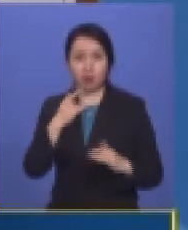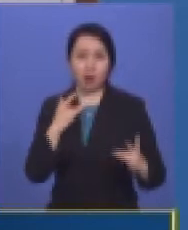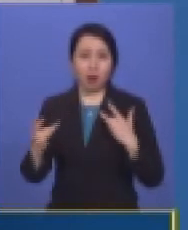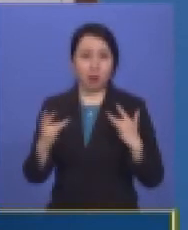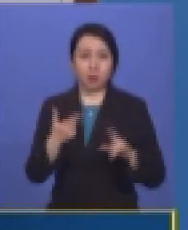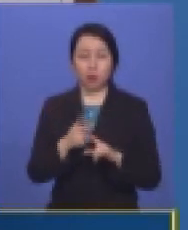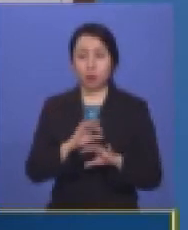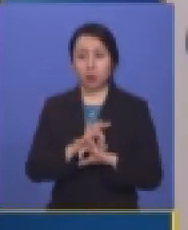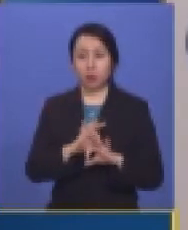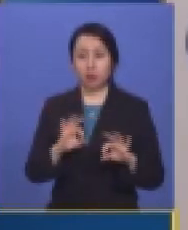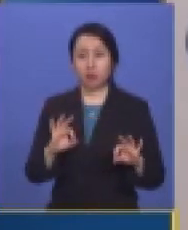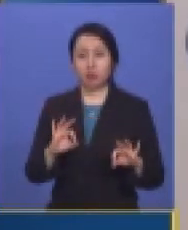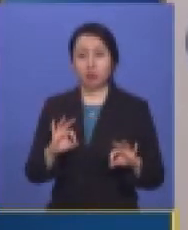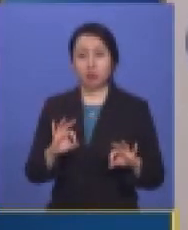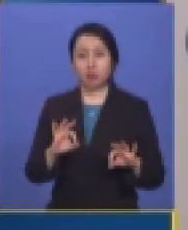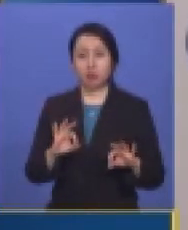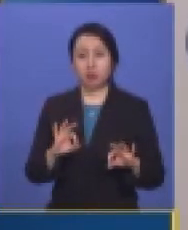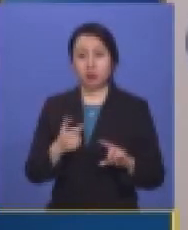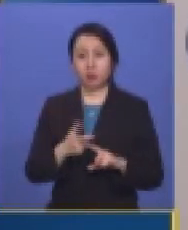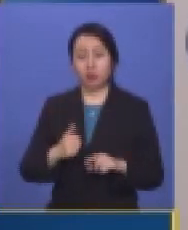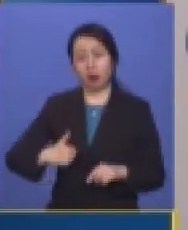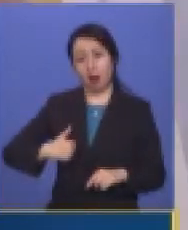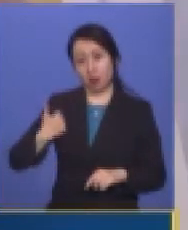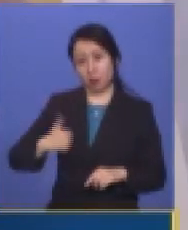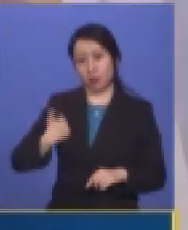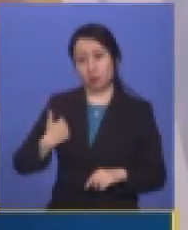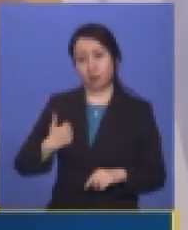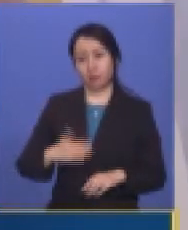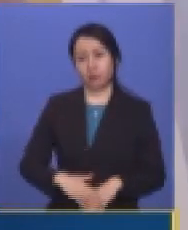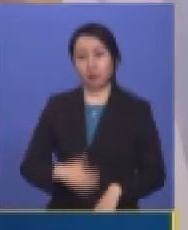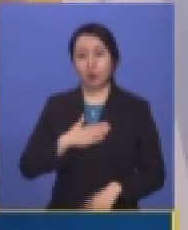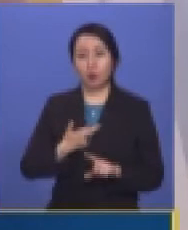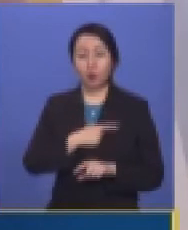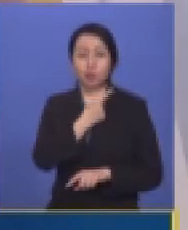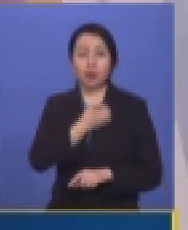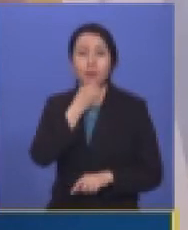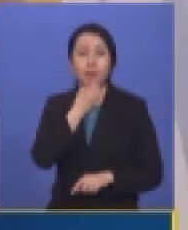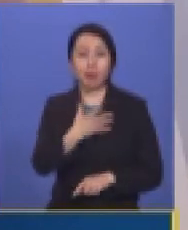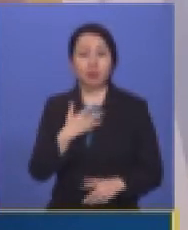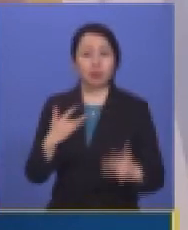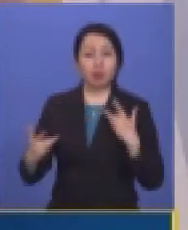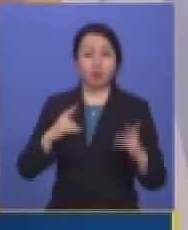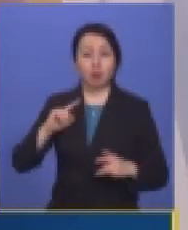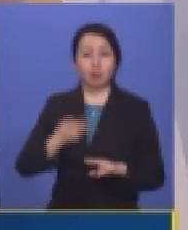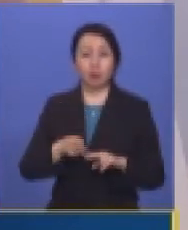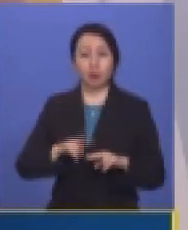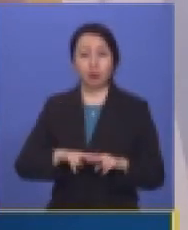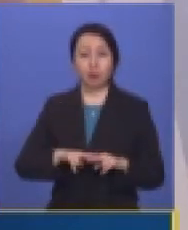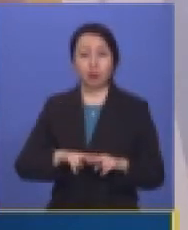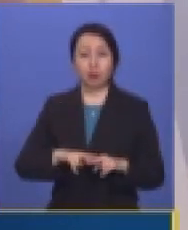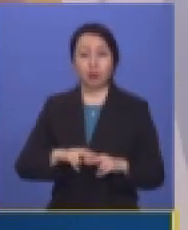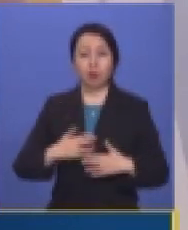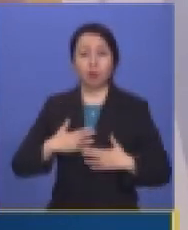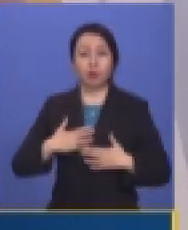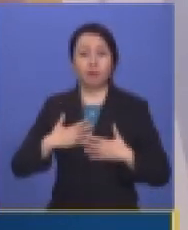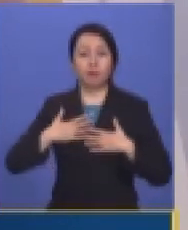Концерт очень хороший, я очень горжусь ею. Мне очень сильно понравился концерт. Во-первых, потому что он меня очень сильно